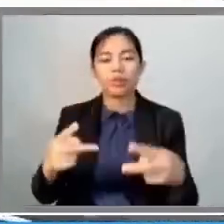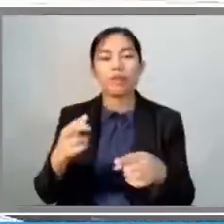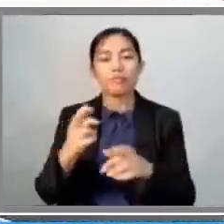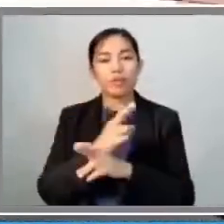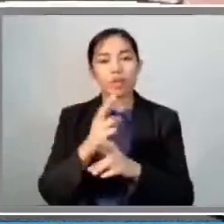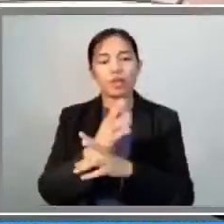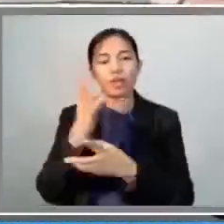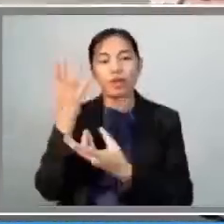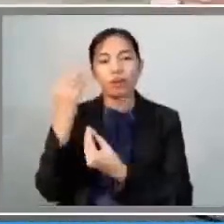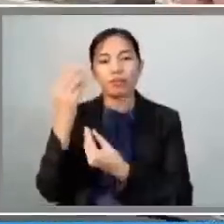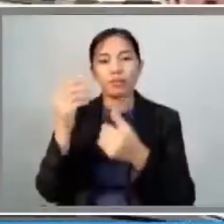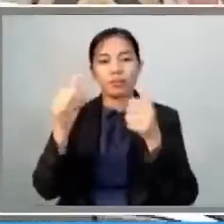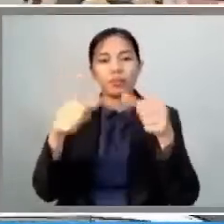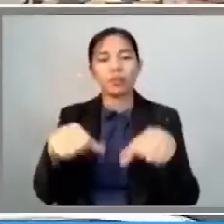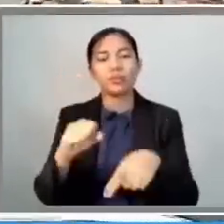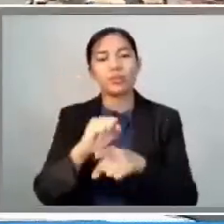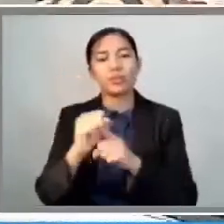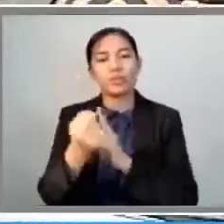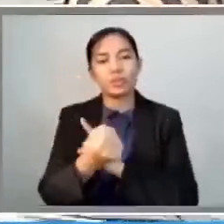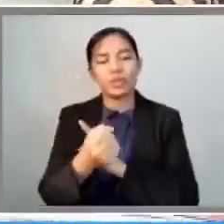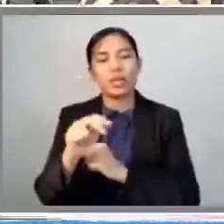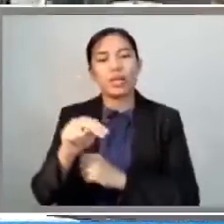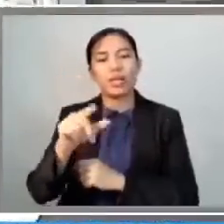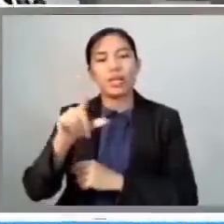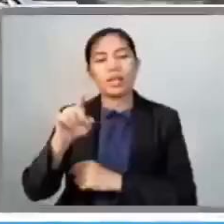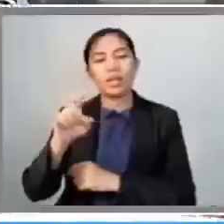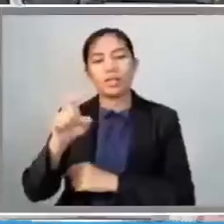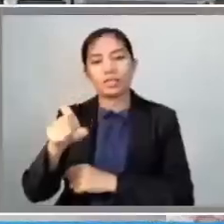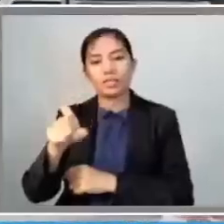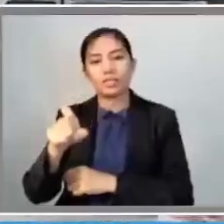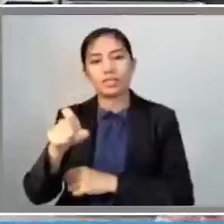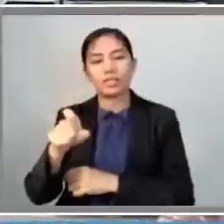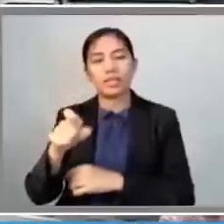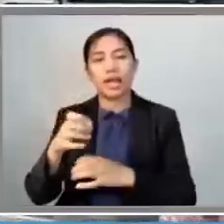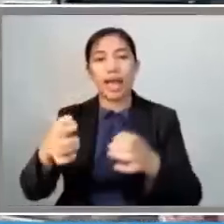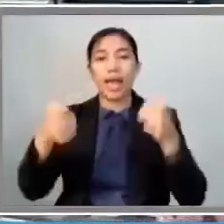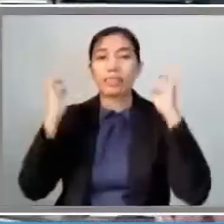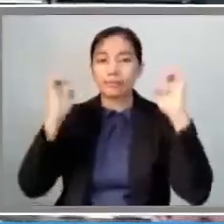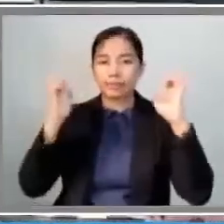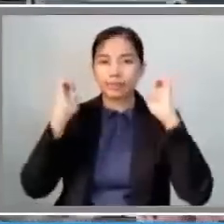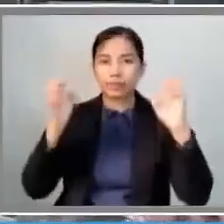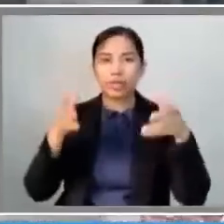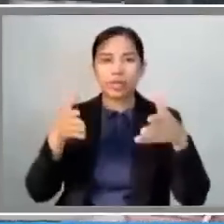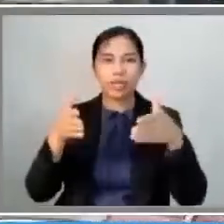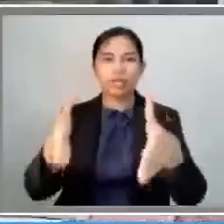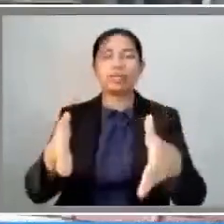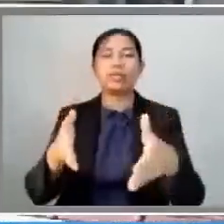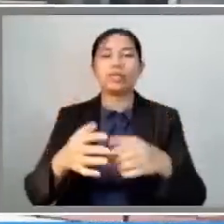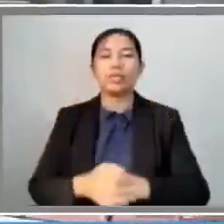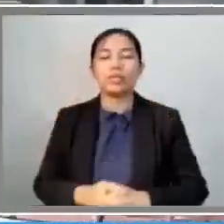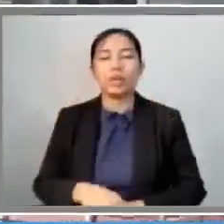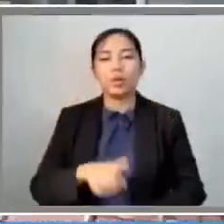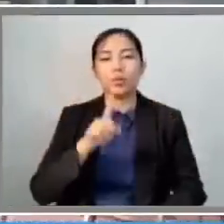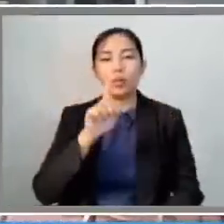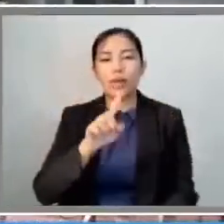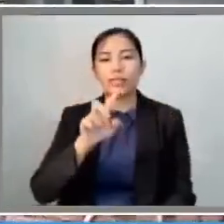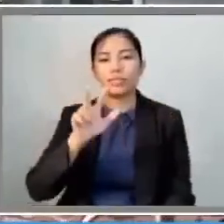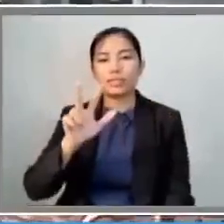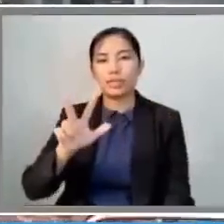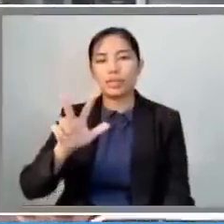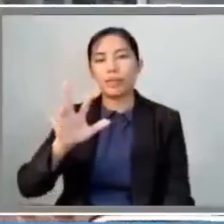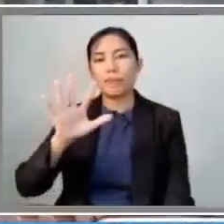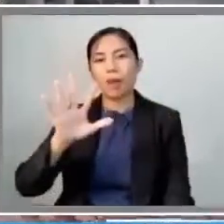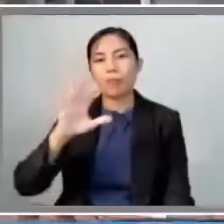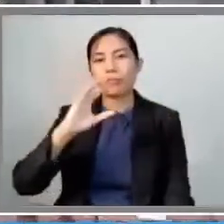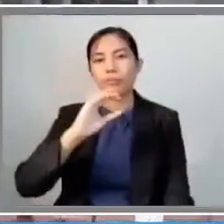situation at NLEX expressways Ano po pwede rin po silang tumawag sa 135,000 or ' kaya kung meron na po